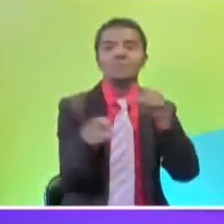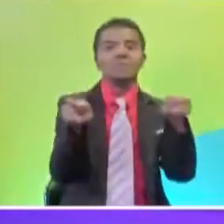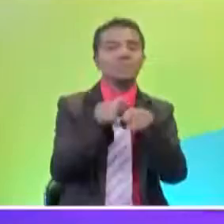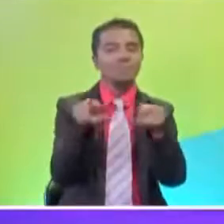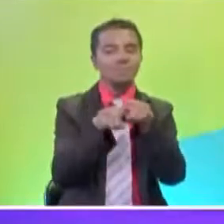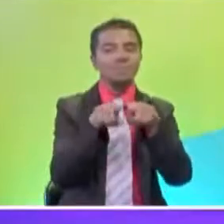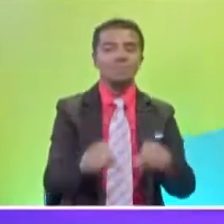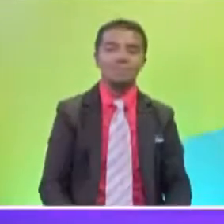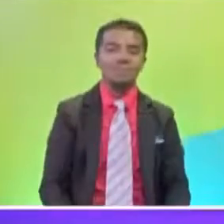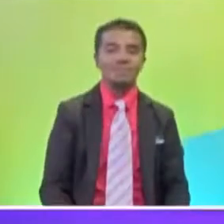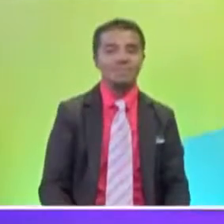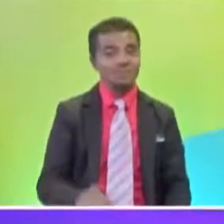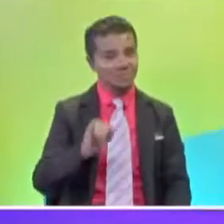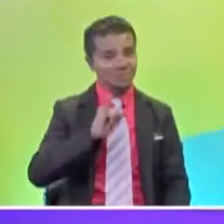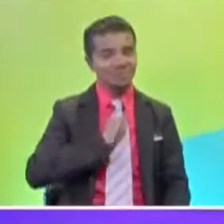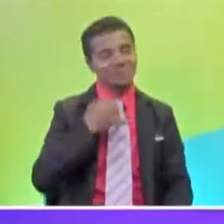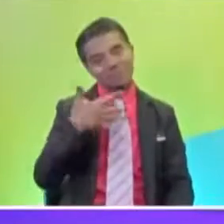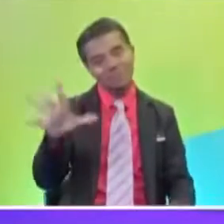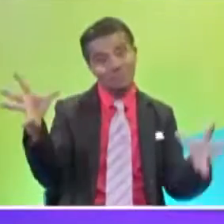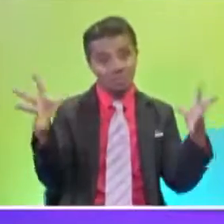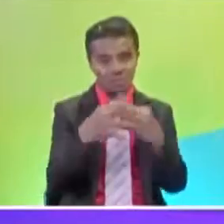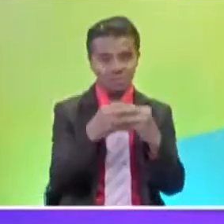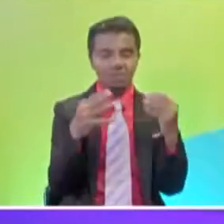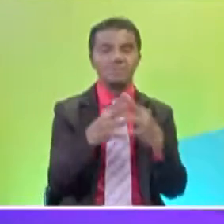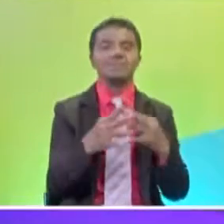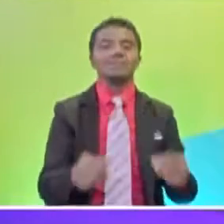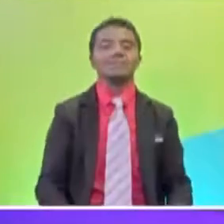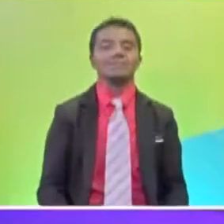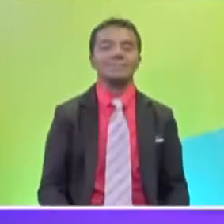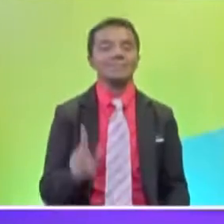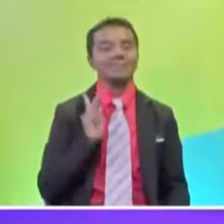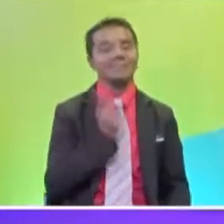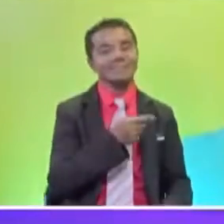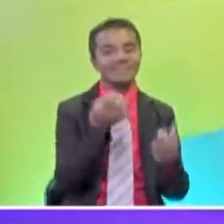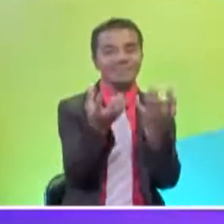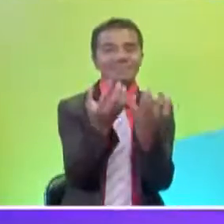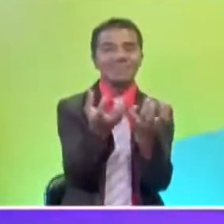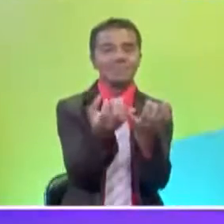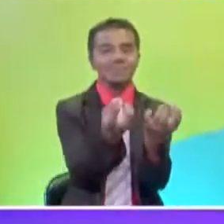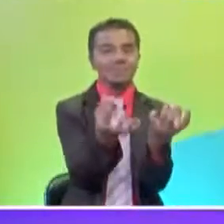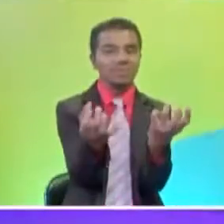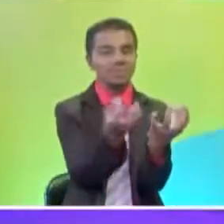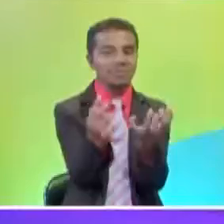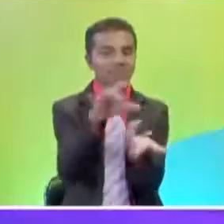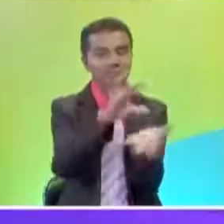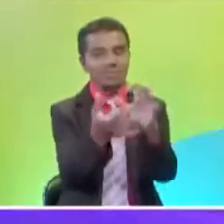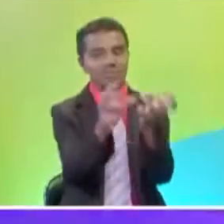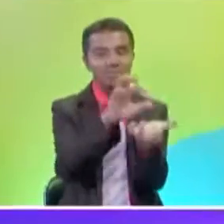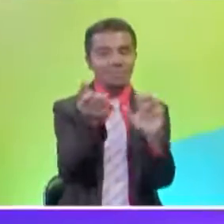di sini. Okey. Sini tutup dan kita gaul. Saya tutup. Gaul lah. Kita goncang. Tak gaul lagi. Saya goncang ni, cikgu. Nanti serabu nanti pasti